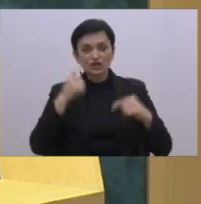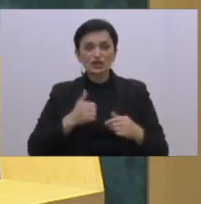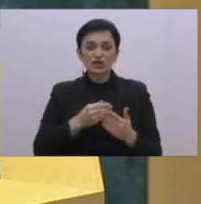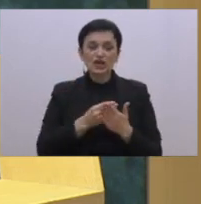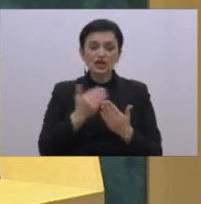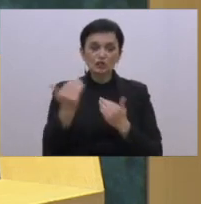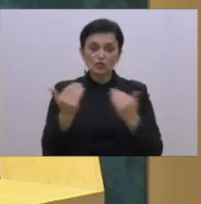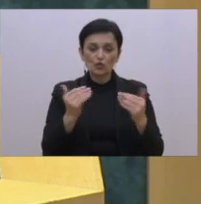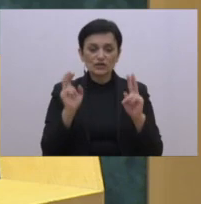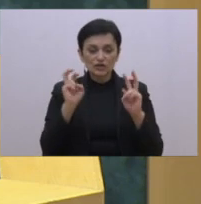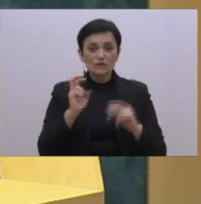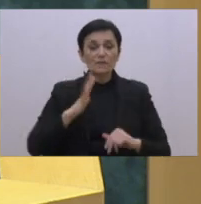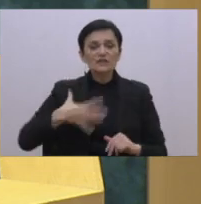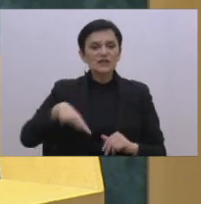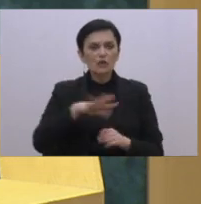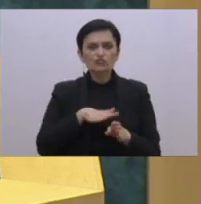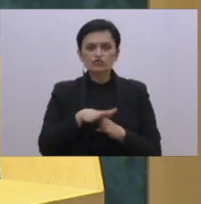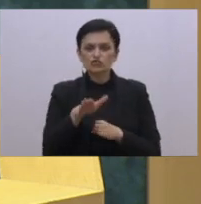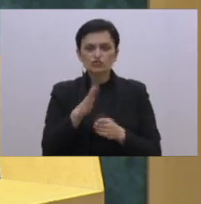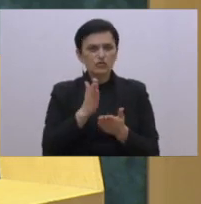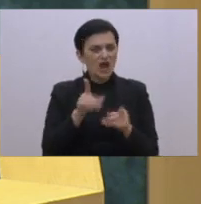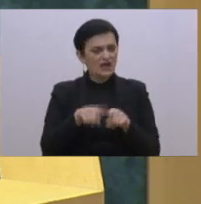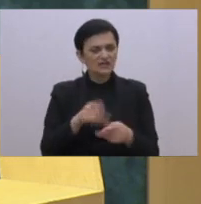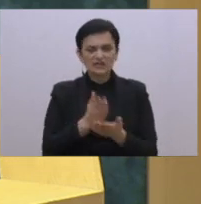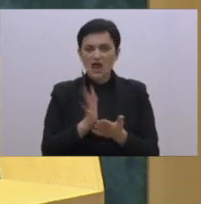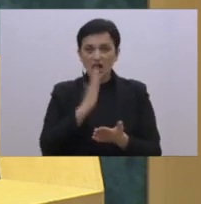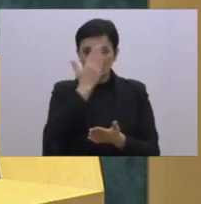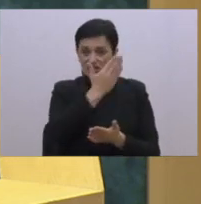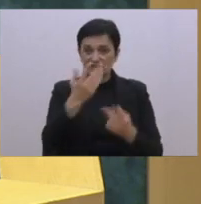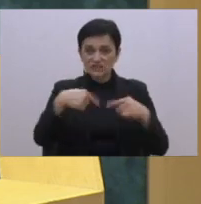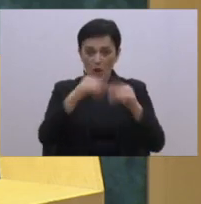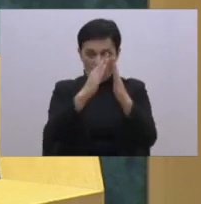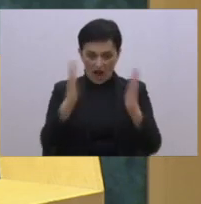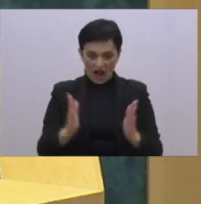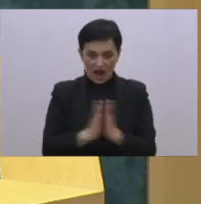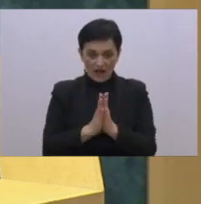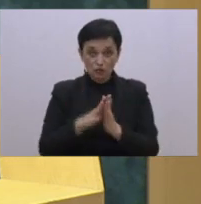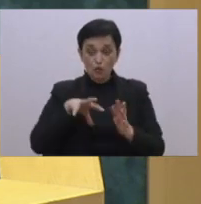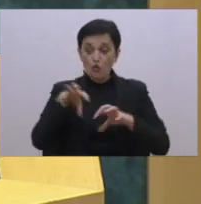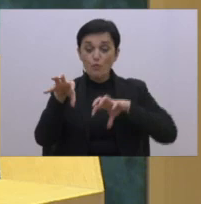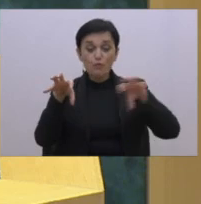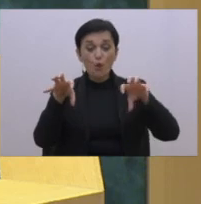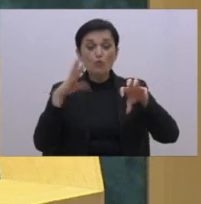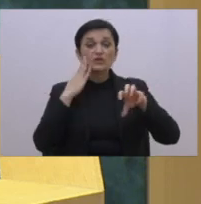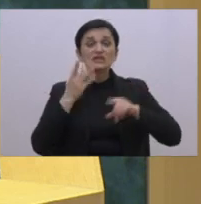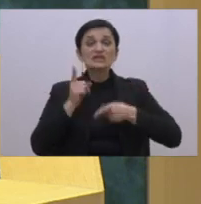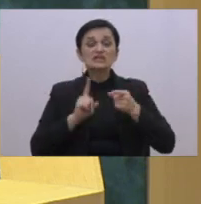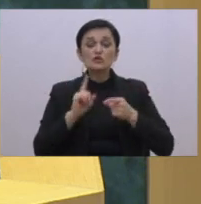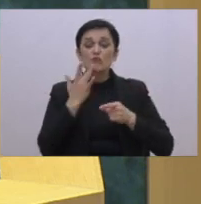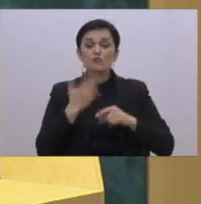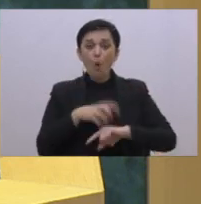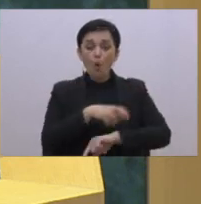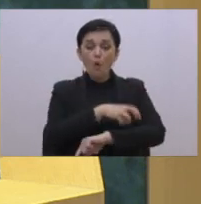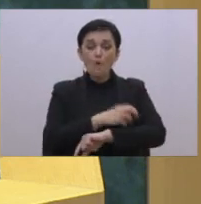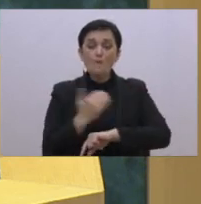ღირებულებითი ნიშნი, და საქართველოში სულაც არა ასე. საზოგადოება ერთიანია. პოლარიზაცია კი სინამდვილეში პოლიტიკური